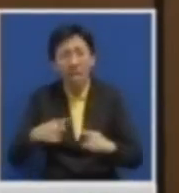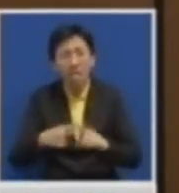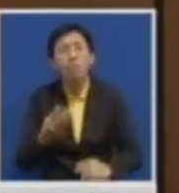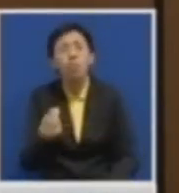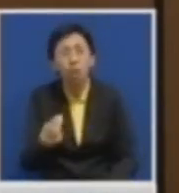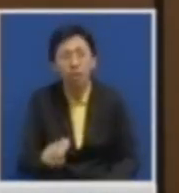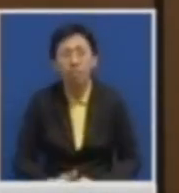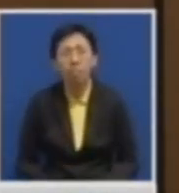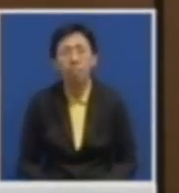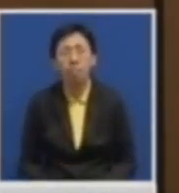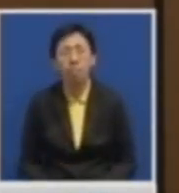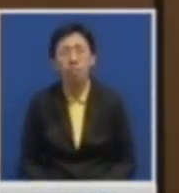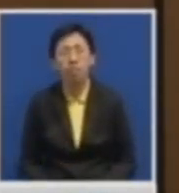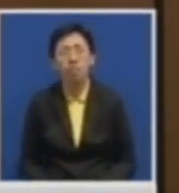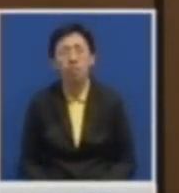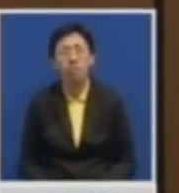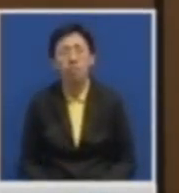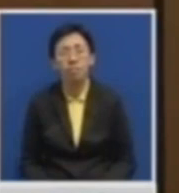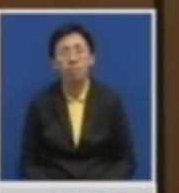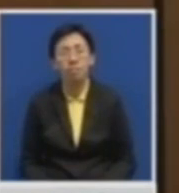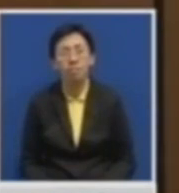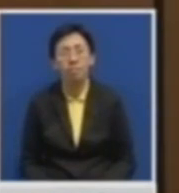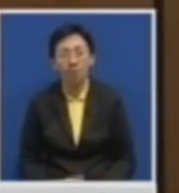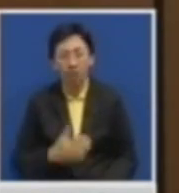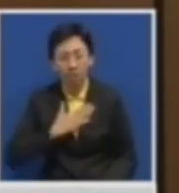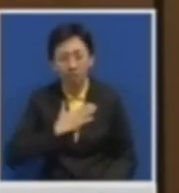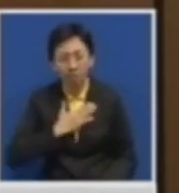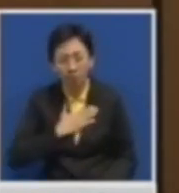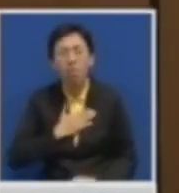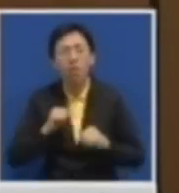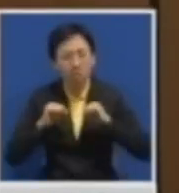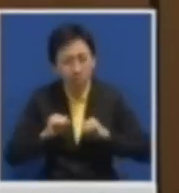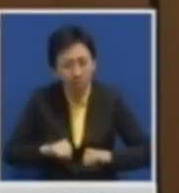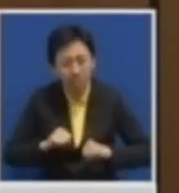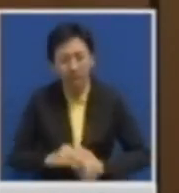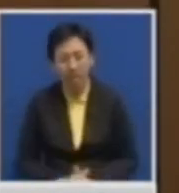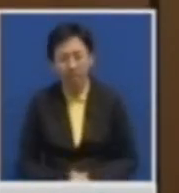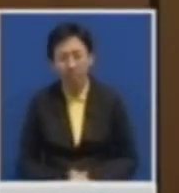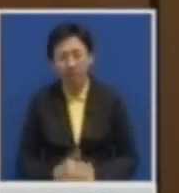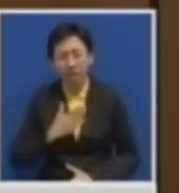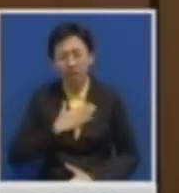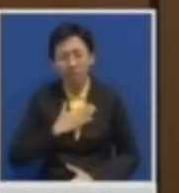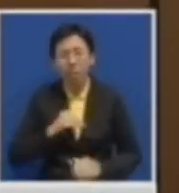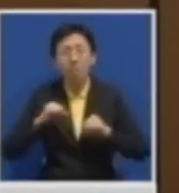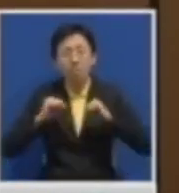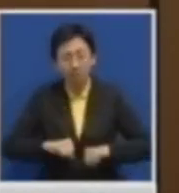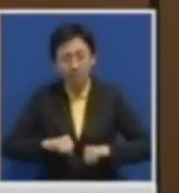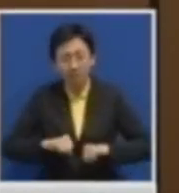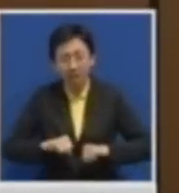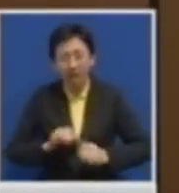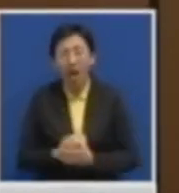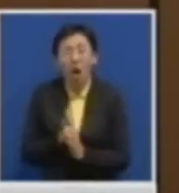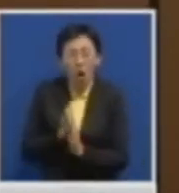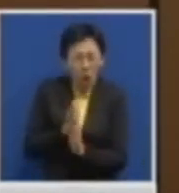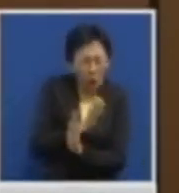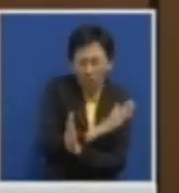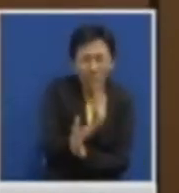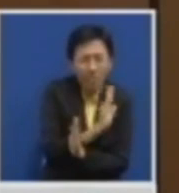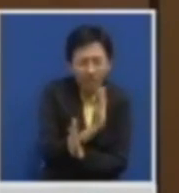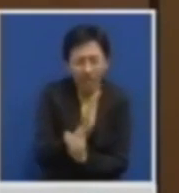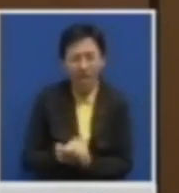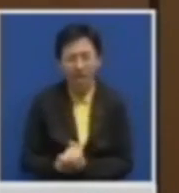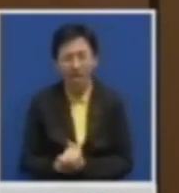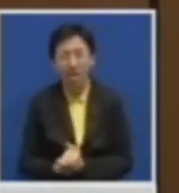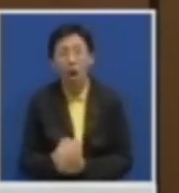วเท่าไหร่นะเพราะฉะนั้นผมก็ต้องตัดสินใจแล้วไม่ได้ตัดสินใจก่อนหน้าด้วยอะไรด้วย